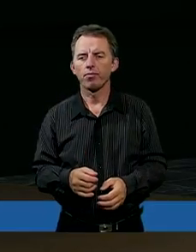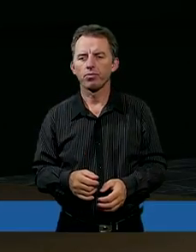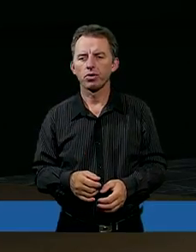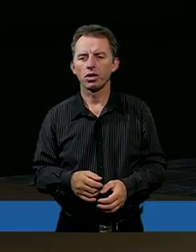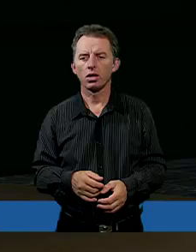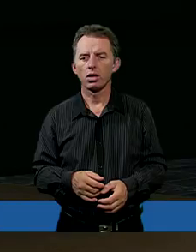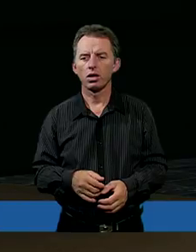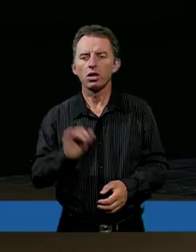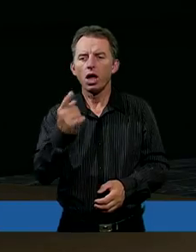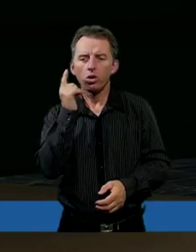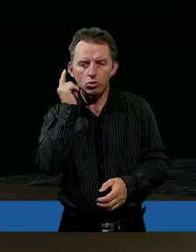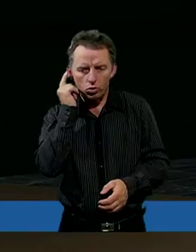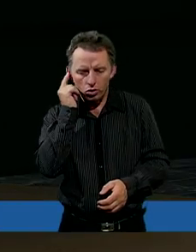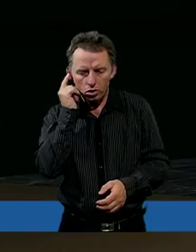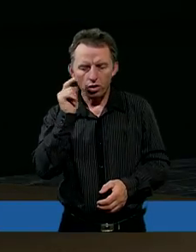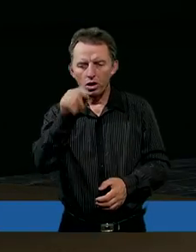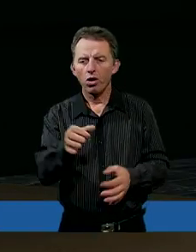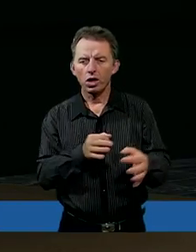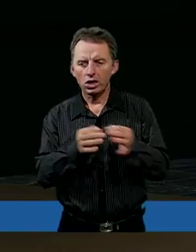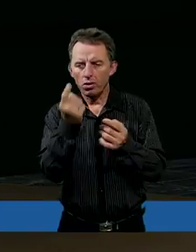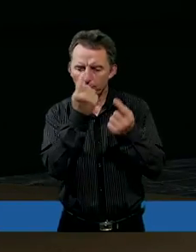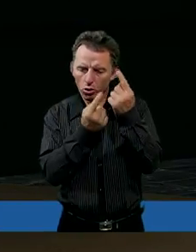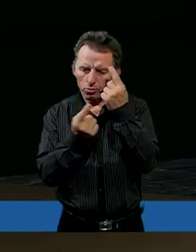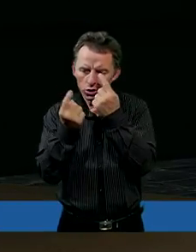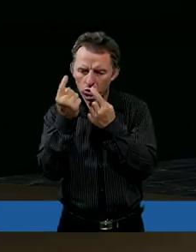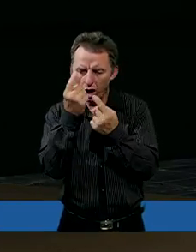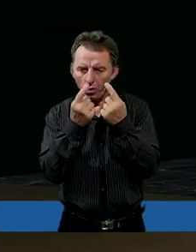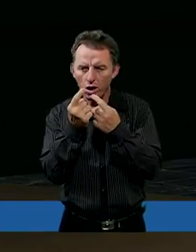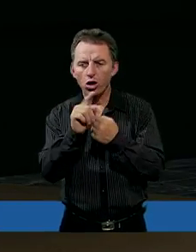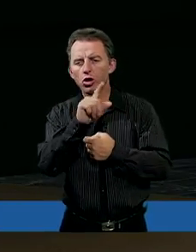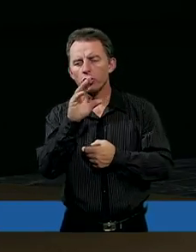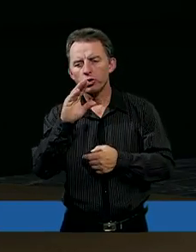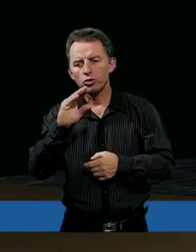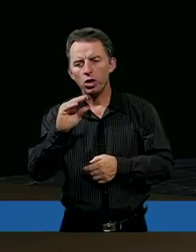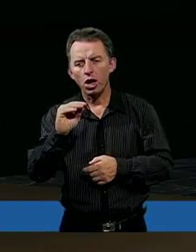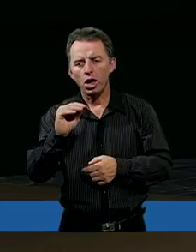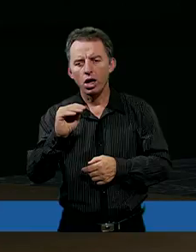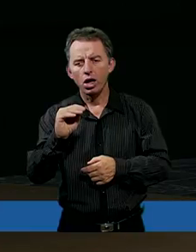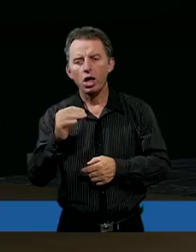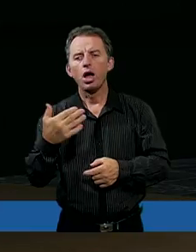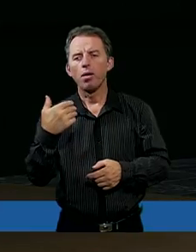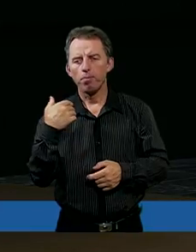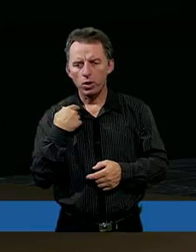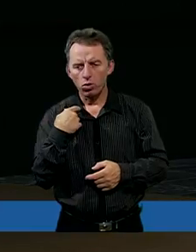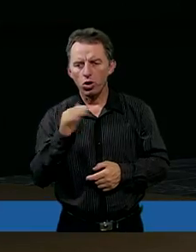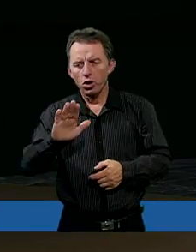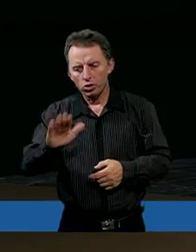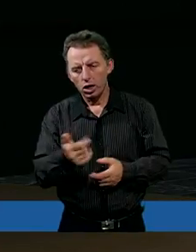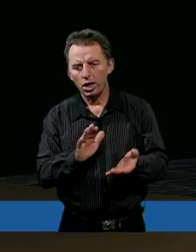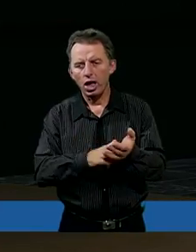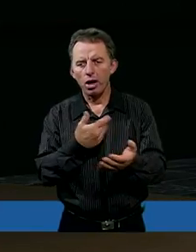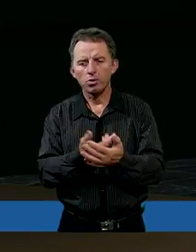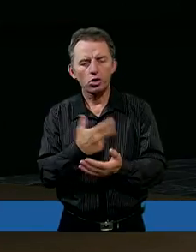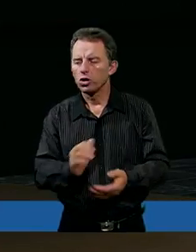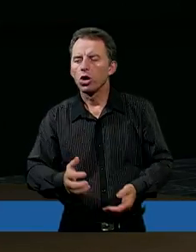I ja, gdy słyszałem tę historię, pomyślałem, że byłoby źle, gdybyśmy na przykład